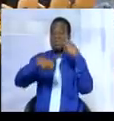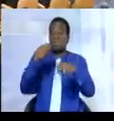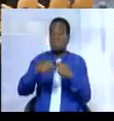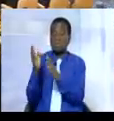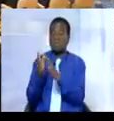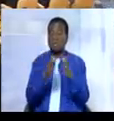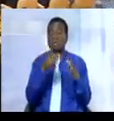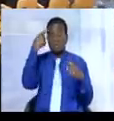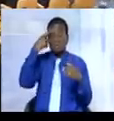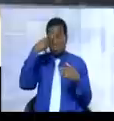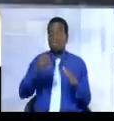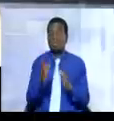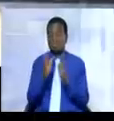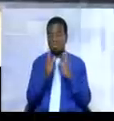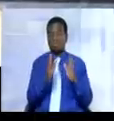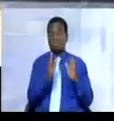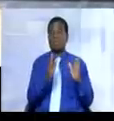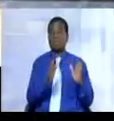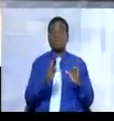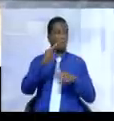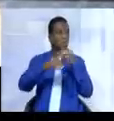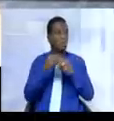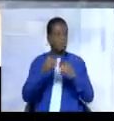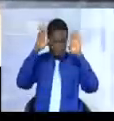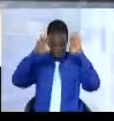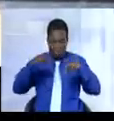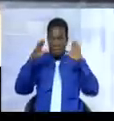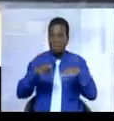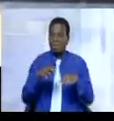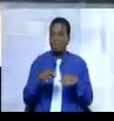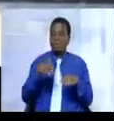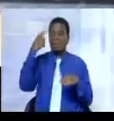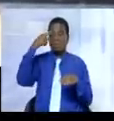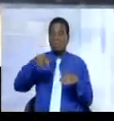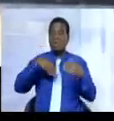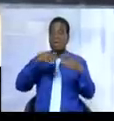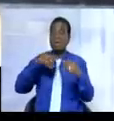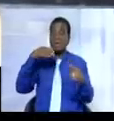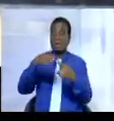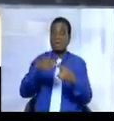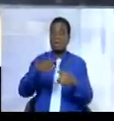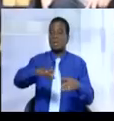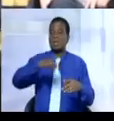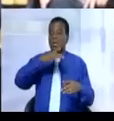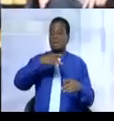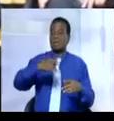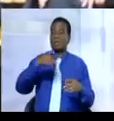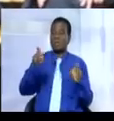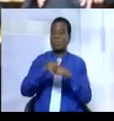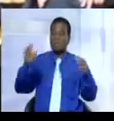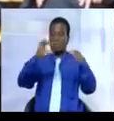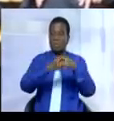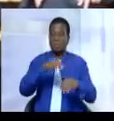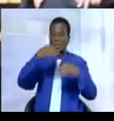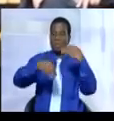la stabilité du monde musulman, selon le président iranien Hassan Rouhani. Pour y arriver, des exigences comme la solidarité et